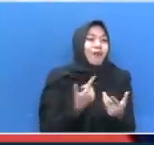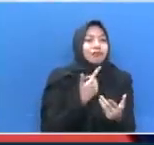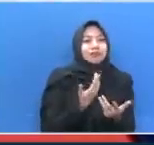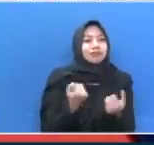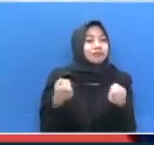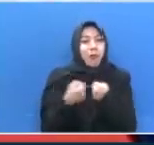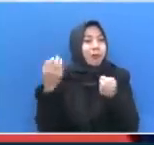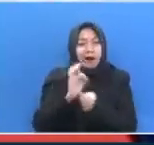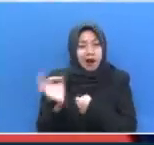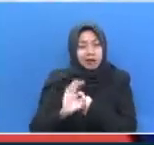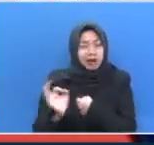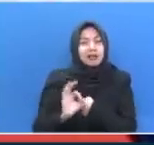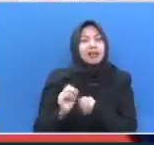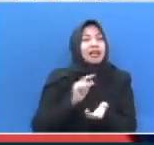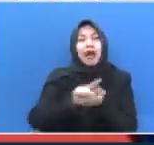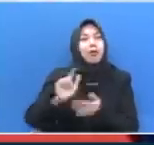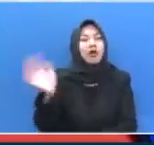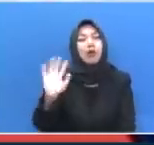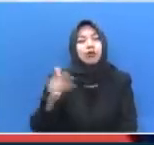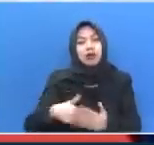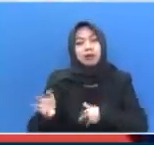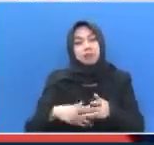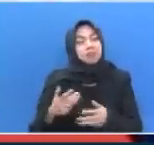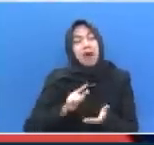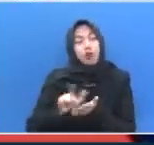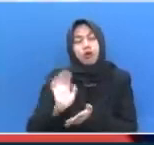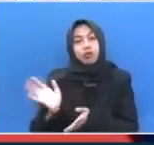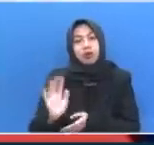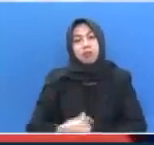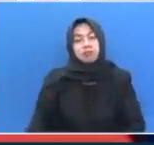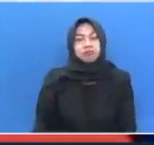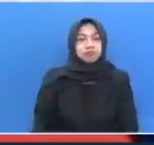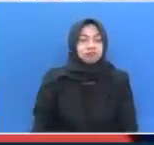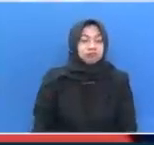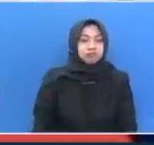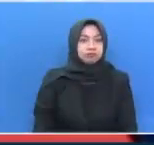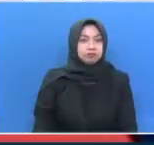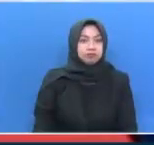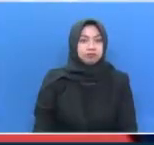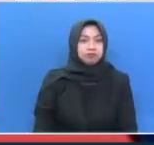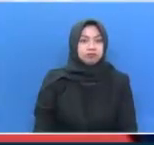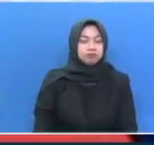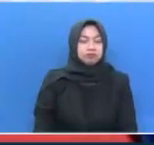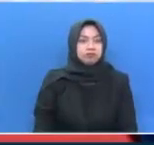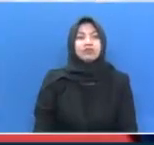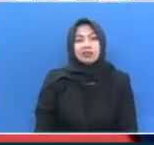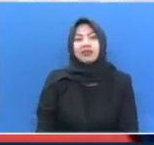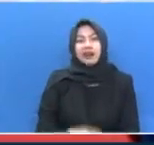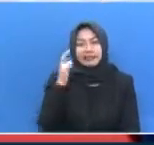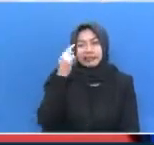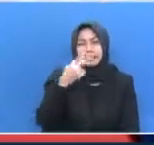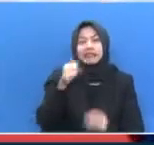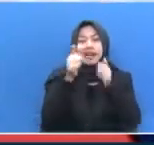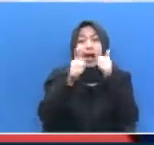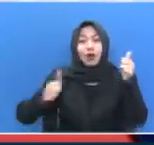laporan-laporan kepada pihak polisi itu bisa dihindari itu yang pertama Masih Yang kedua kita memang para politisi kita ini juga harus mulai belajar